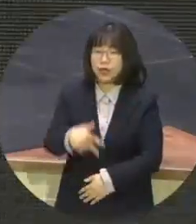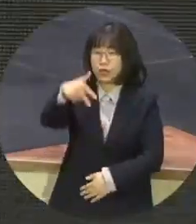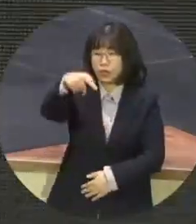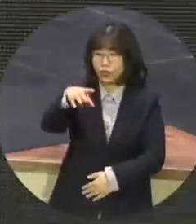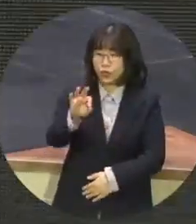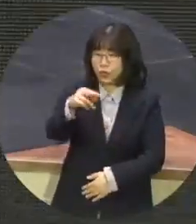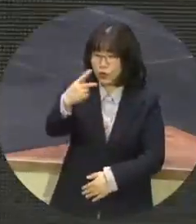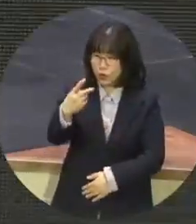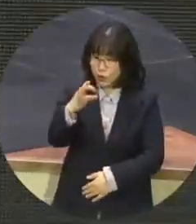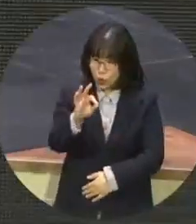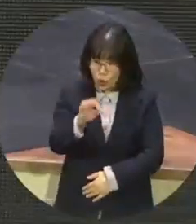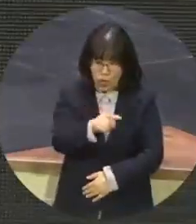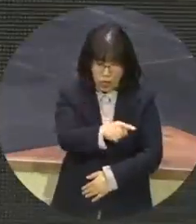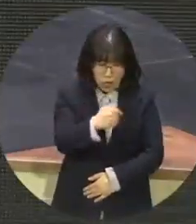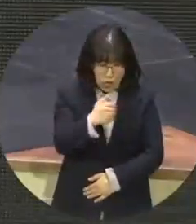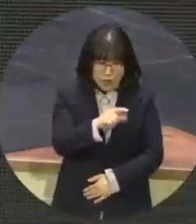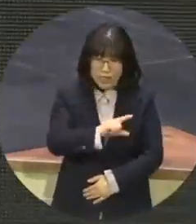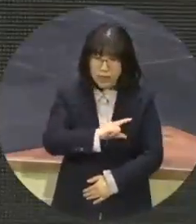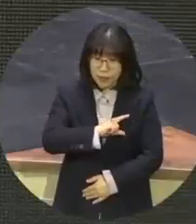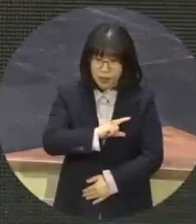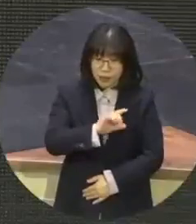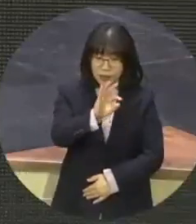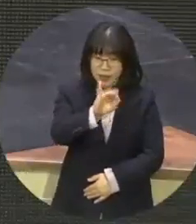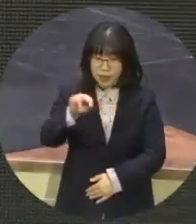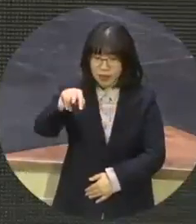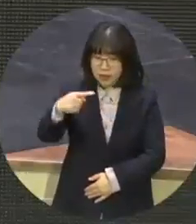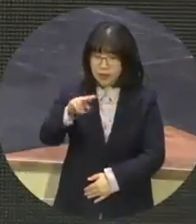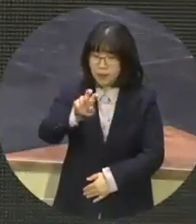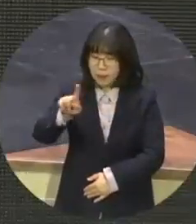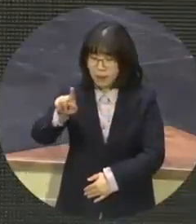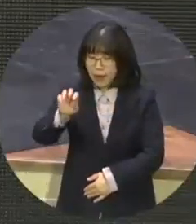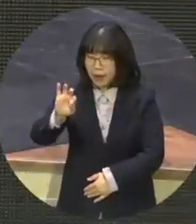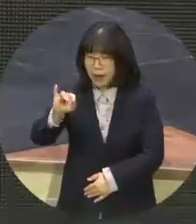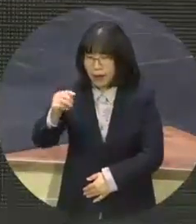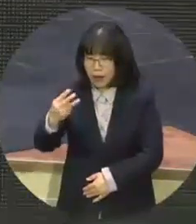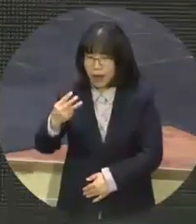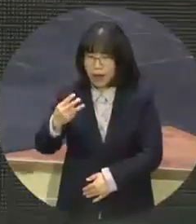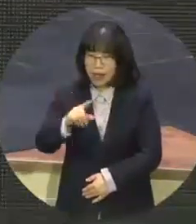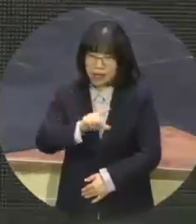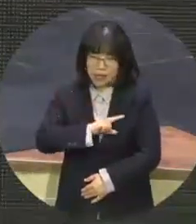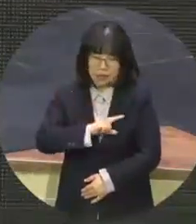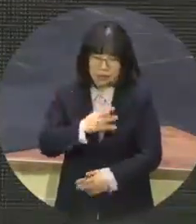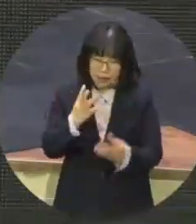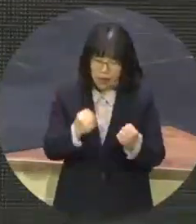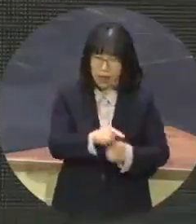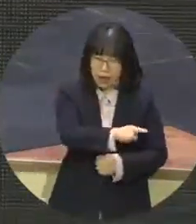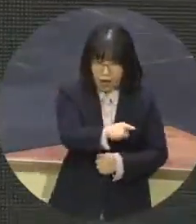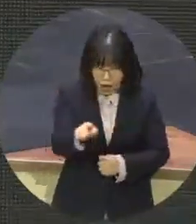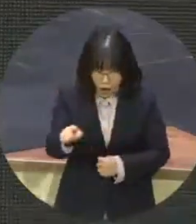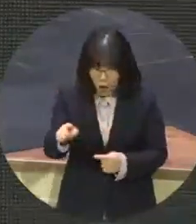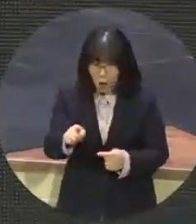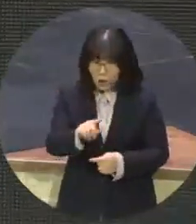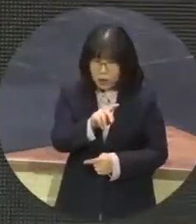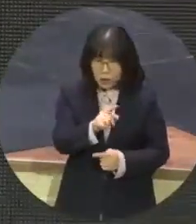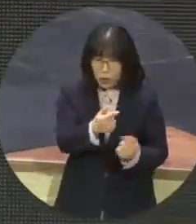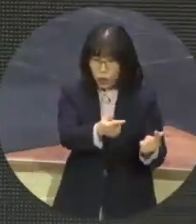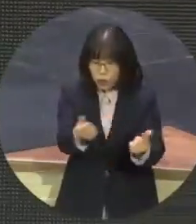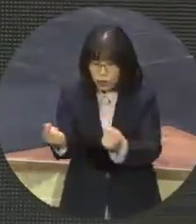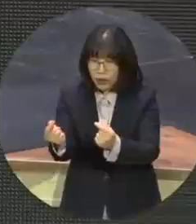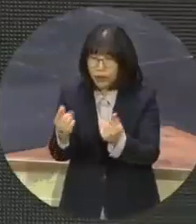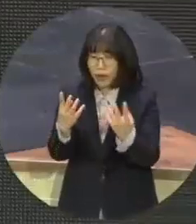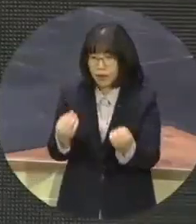이스마엘 이름 많아요. 하갈이요. 어려움과 고통 속에 있을 때 하나님께서 그 부르짖음을 들으셨다. 그런